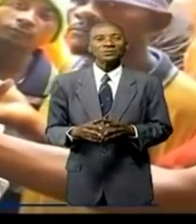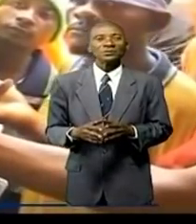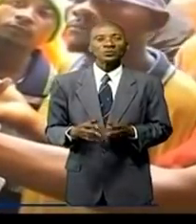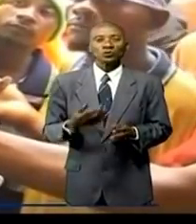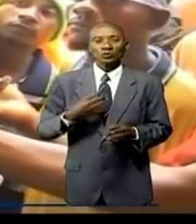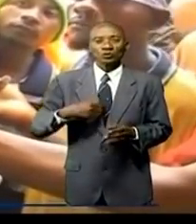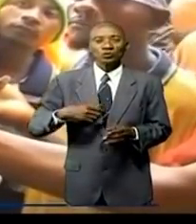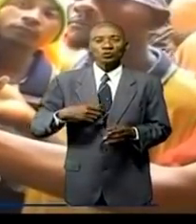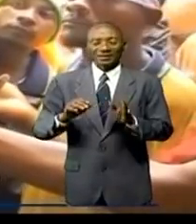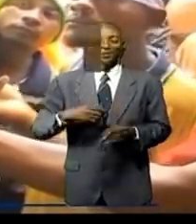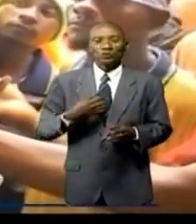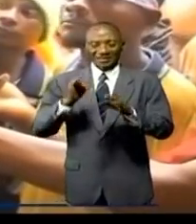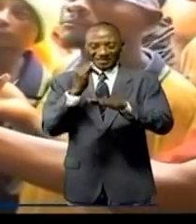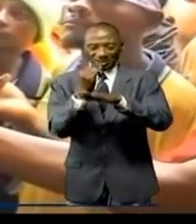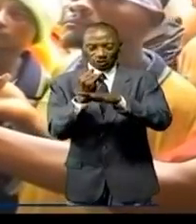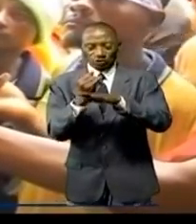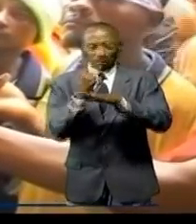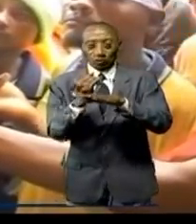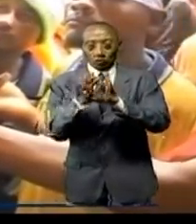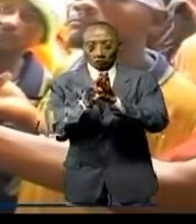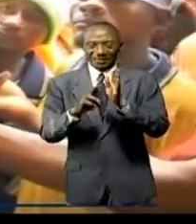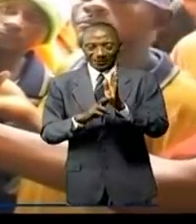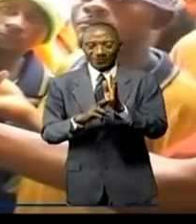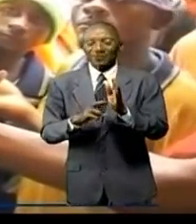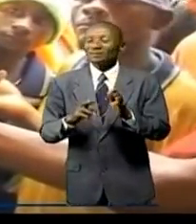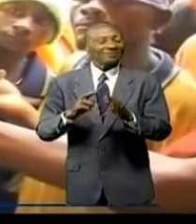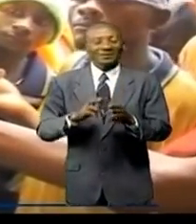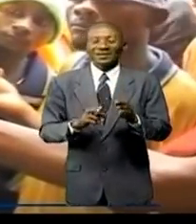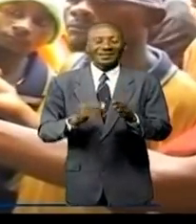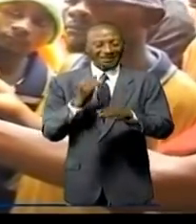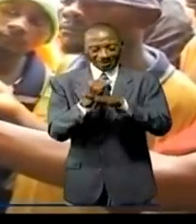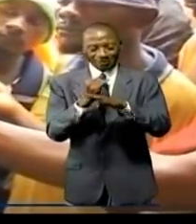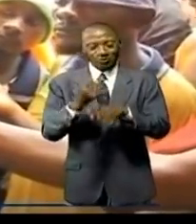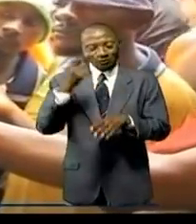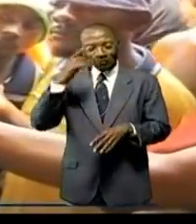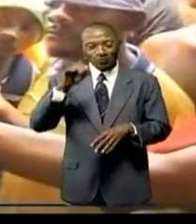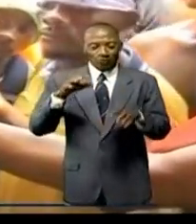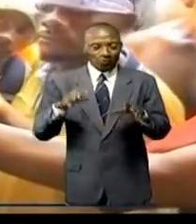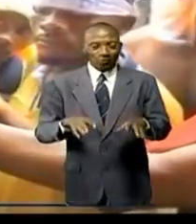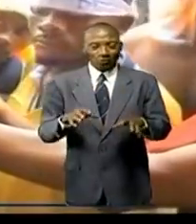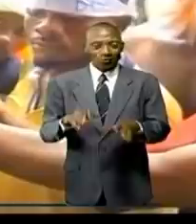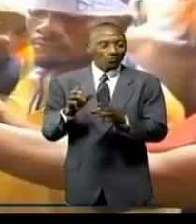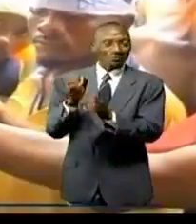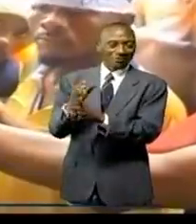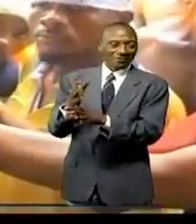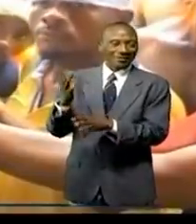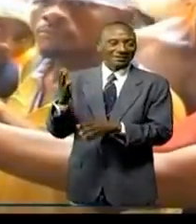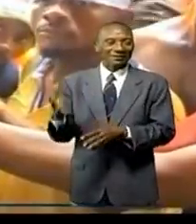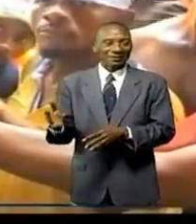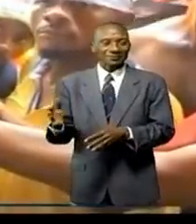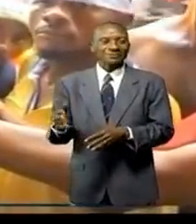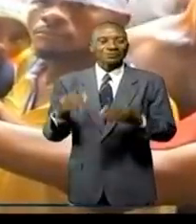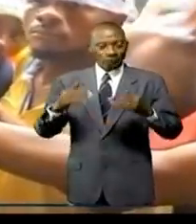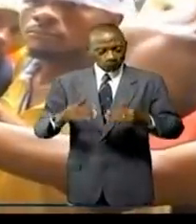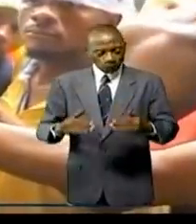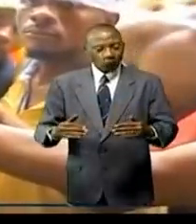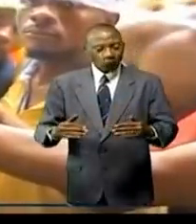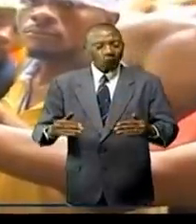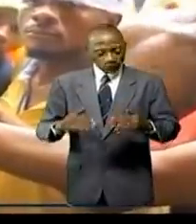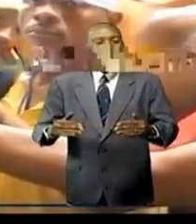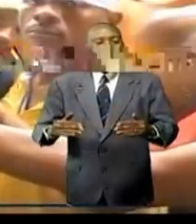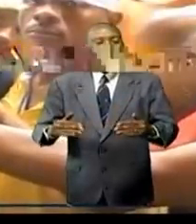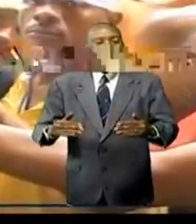les institutions de la République pour des raisons de cupidité politique, car la population ne